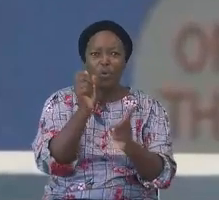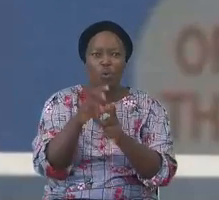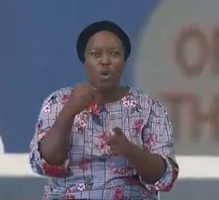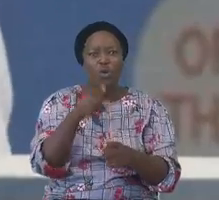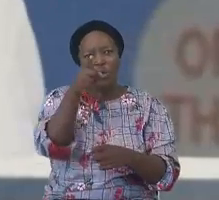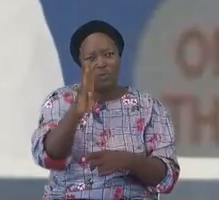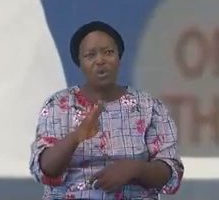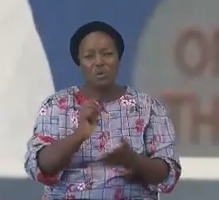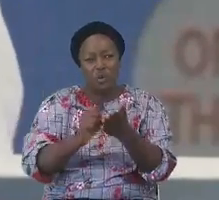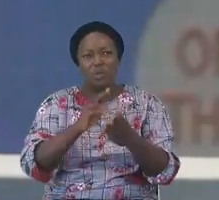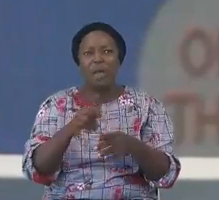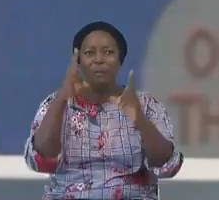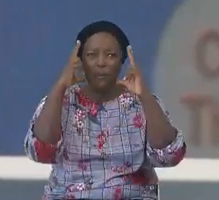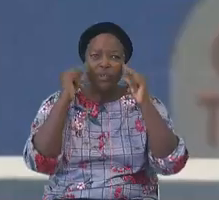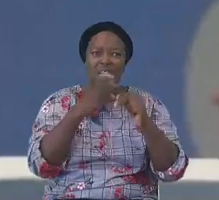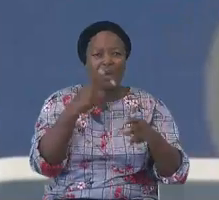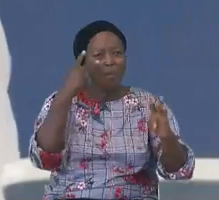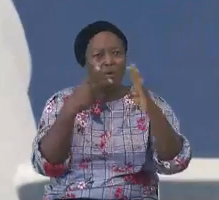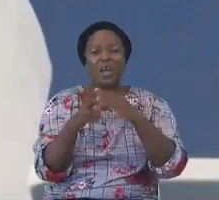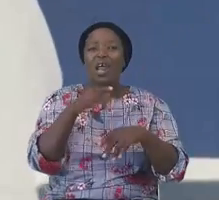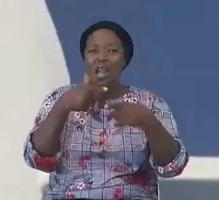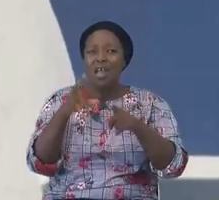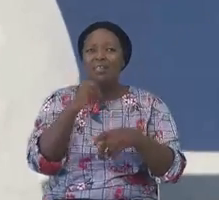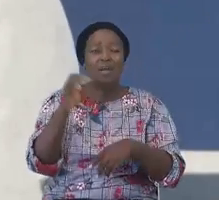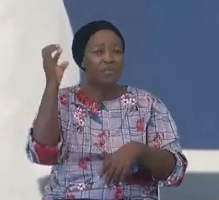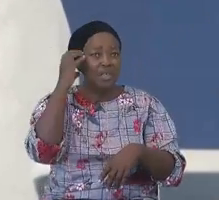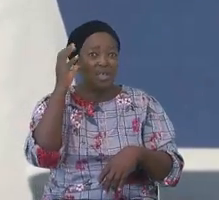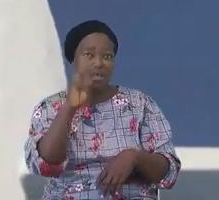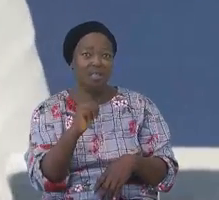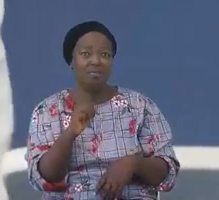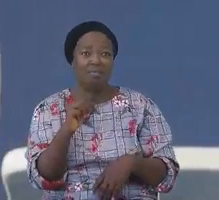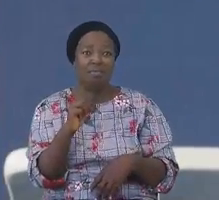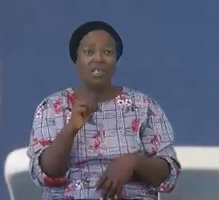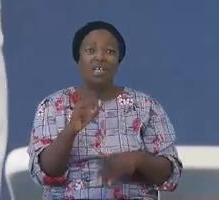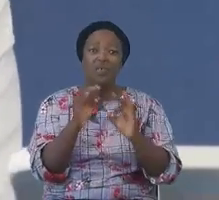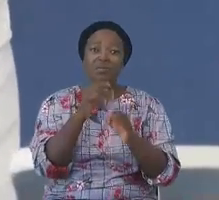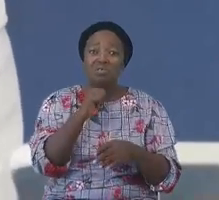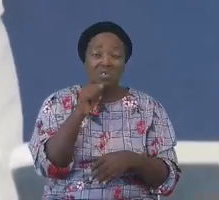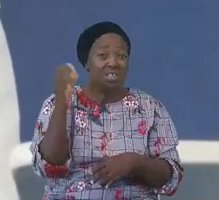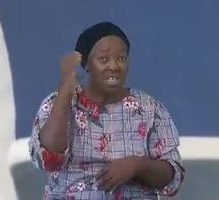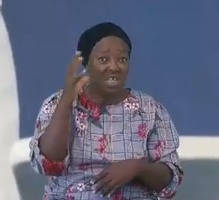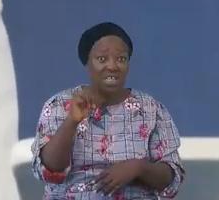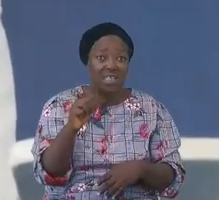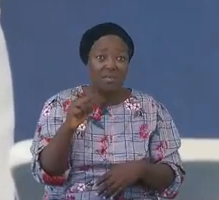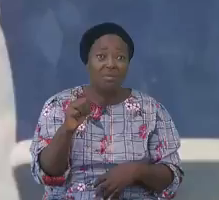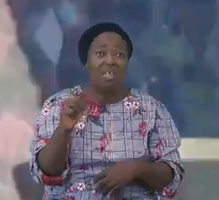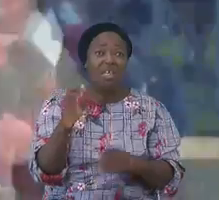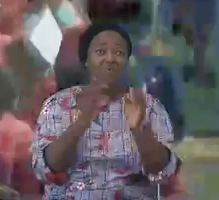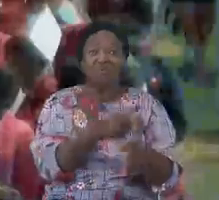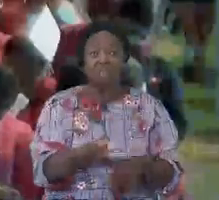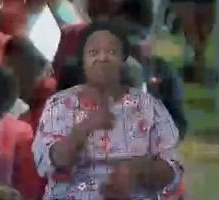Abraham lui a dit, ils ont la parole de Dieu, écrite par Moïse et les prophètes, qui les